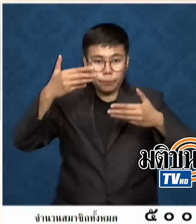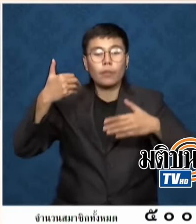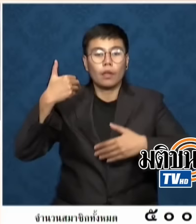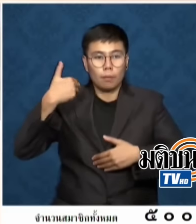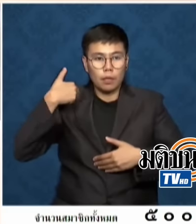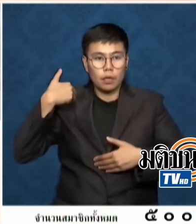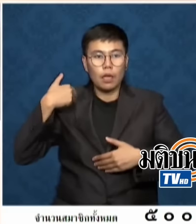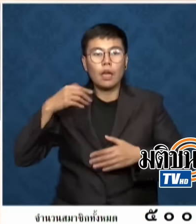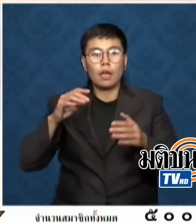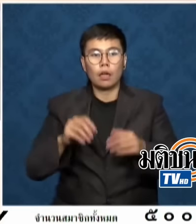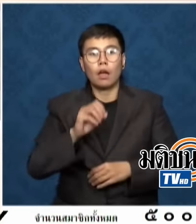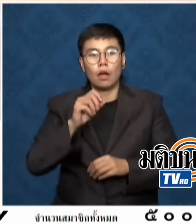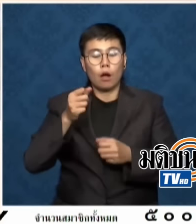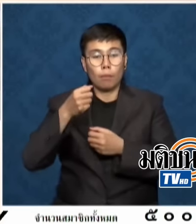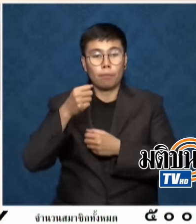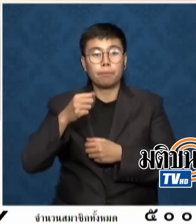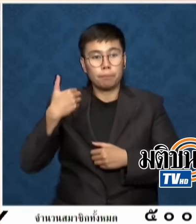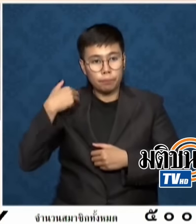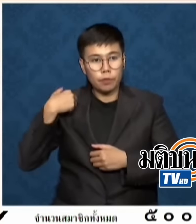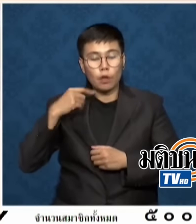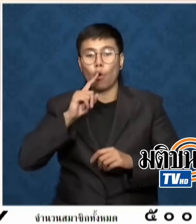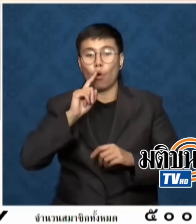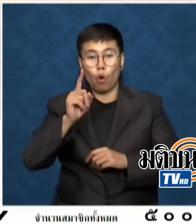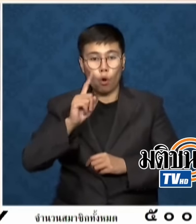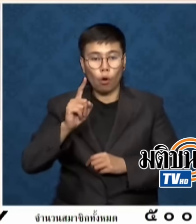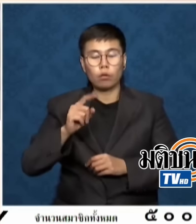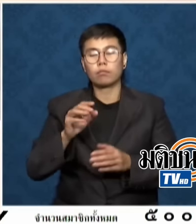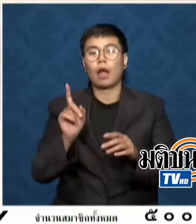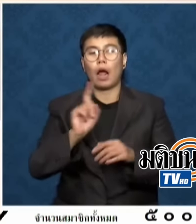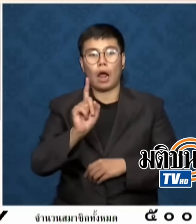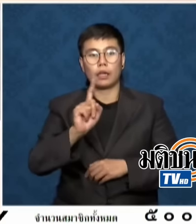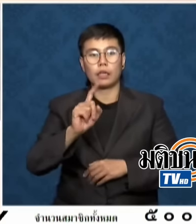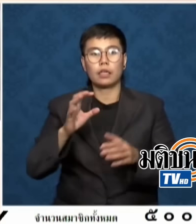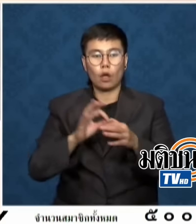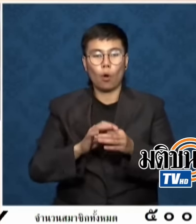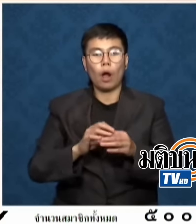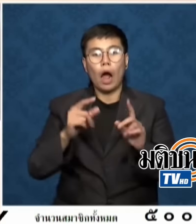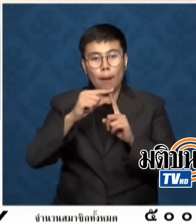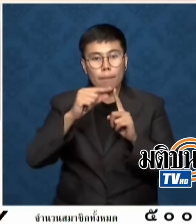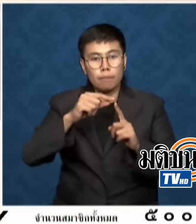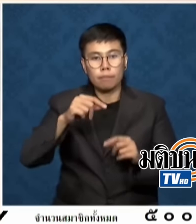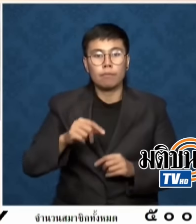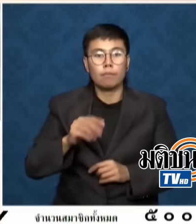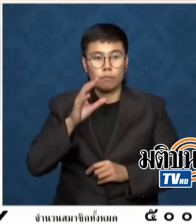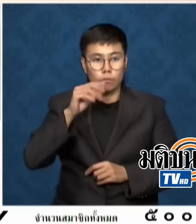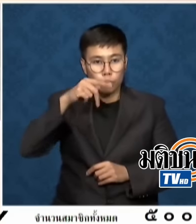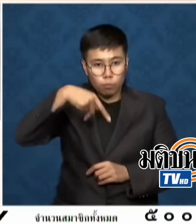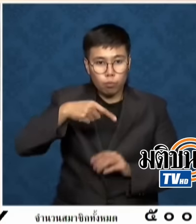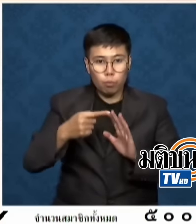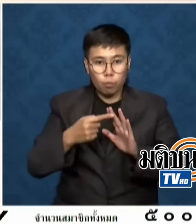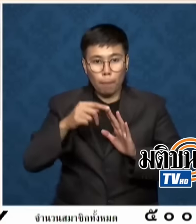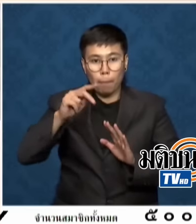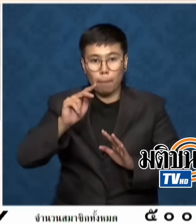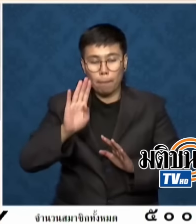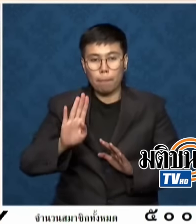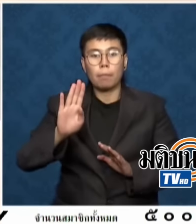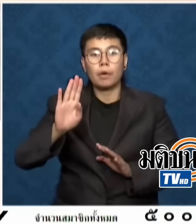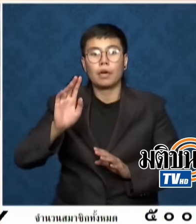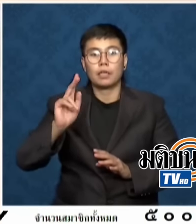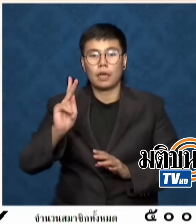เรื่องของบุพการีแรกลงบนถนนได้อันดับต่อไปนะคะและหมุดหมายจากนี้นะ